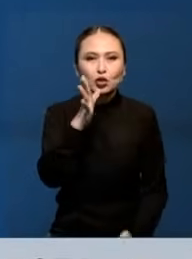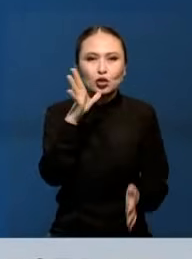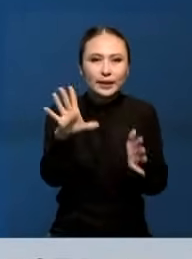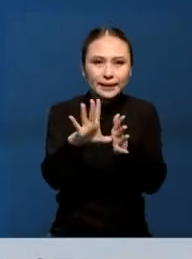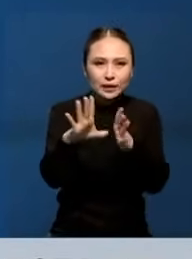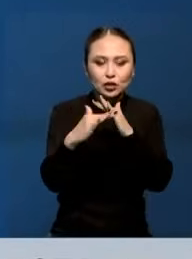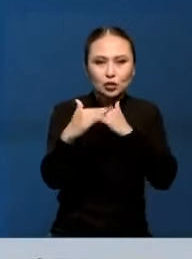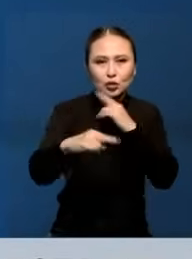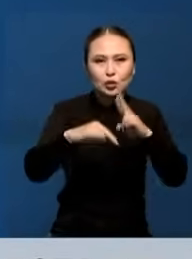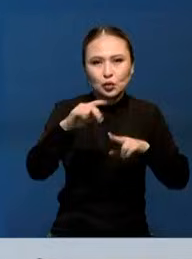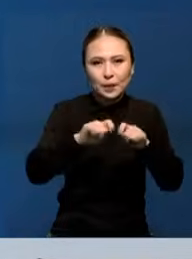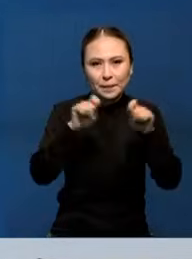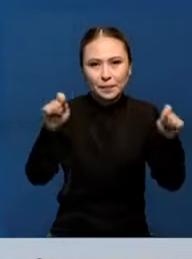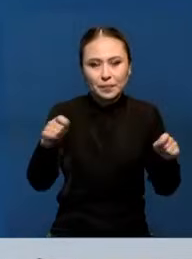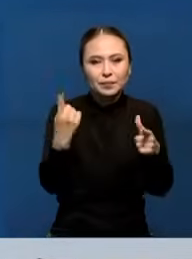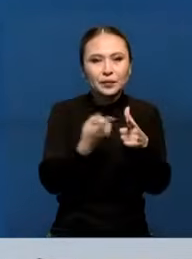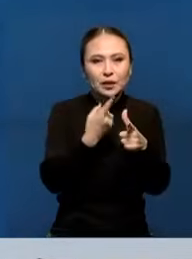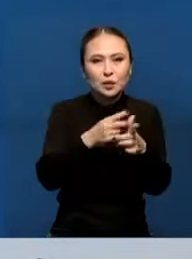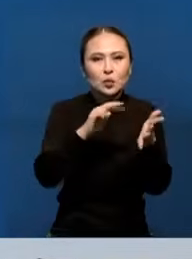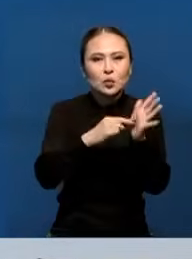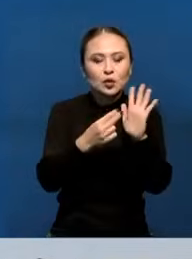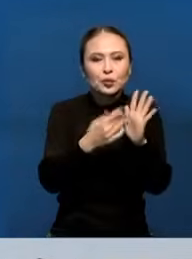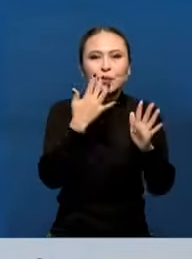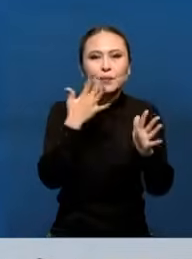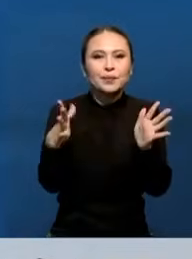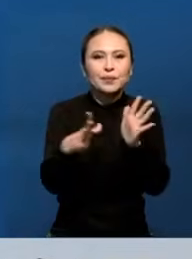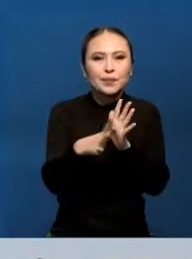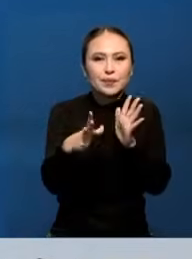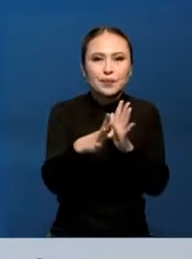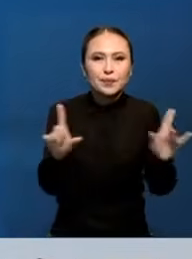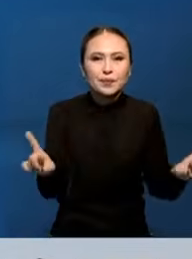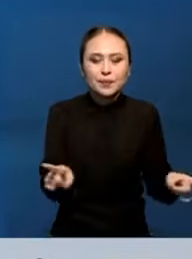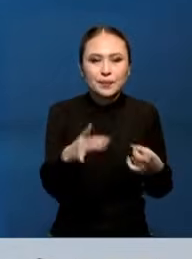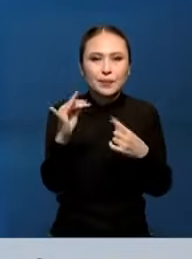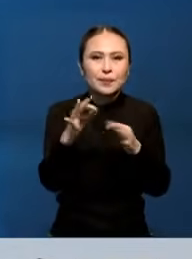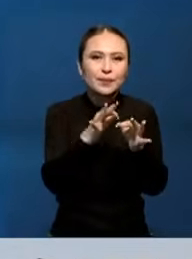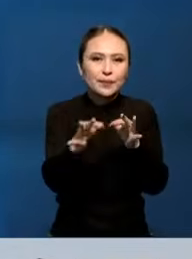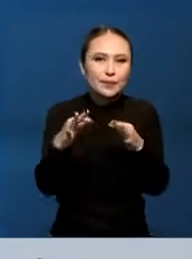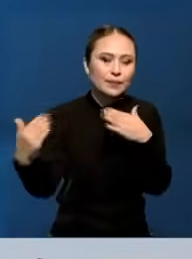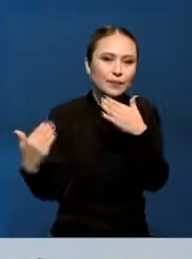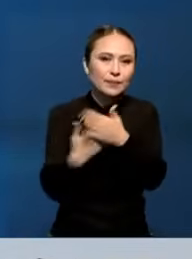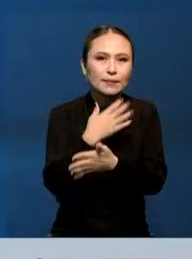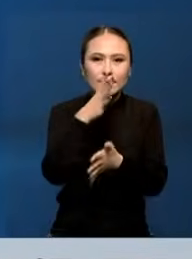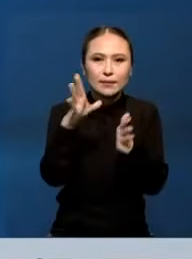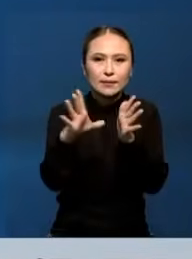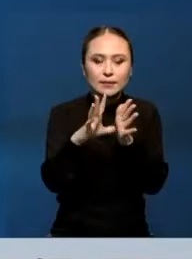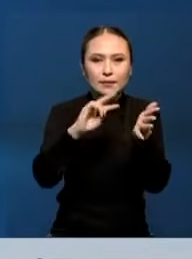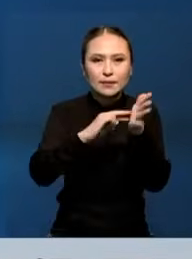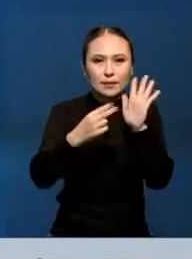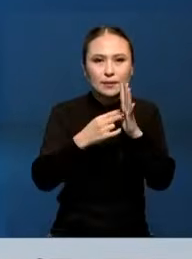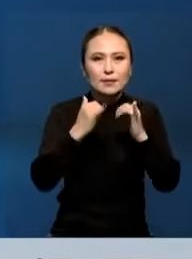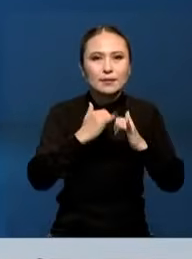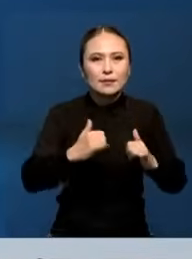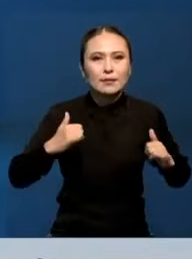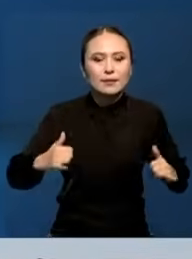болатын күн электр станциясының құрылысын бастады. Аталған жоба компанияның ұлттық энергия саласын жаңғыртуға және өңірдегі жаңартылатын